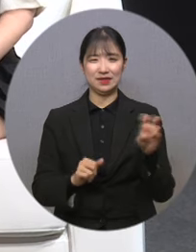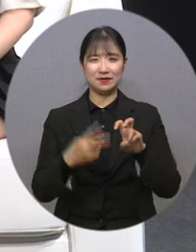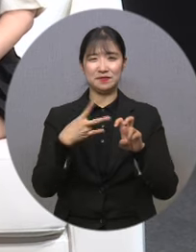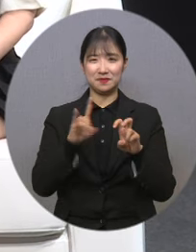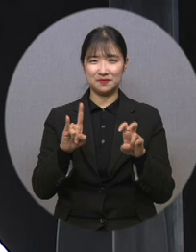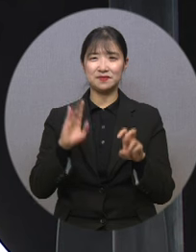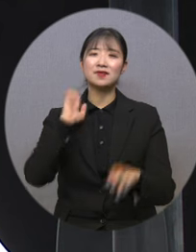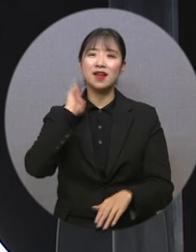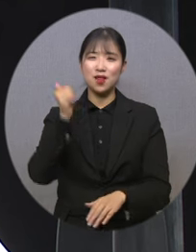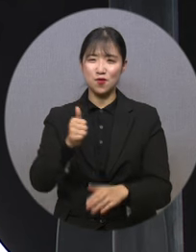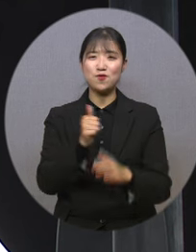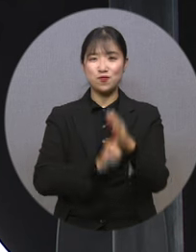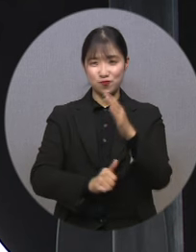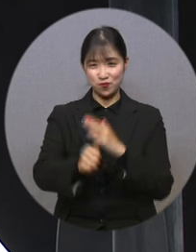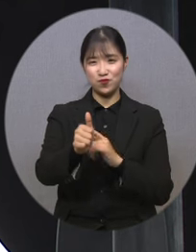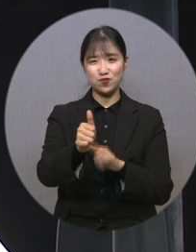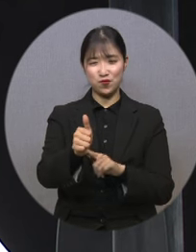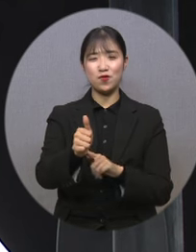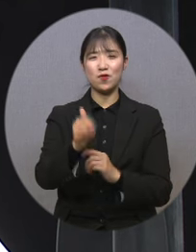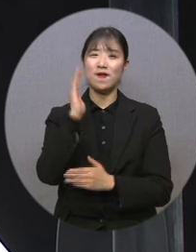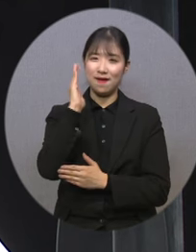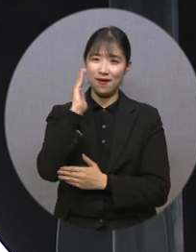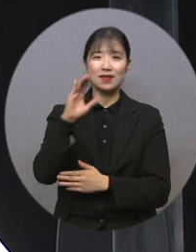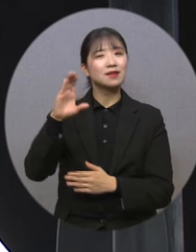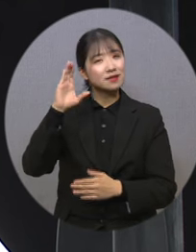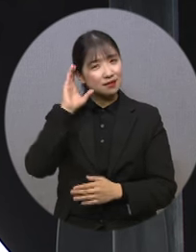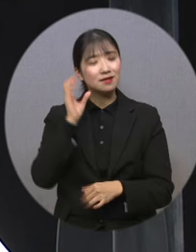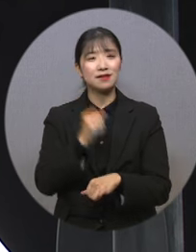제20대 대통령 후보에게 듣는다.